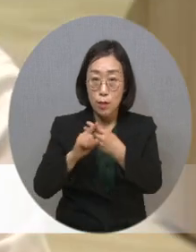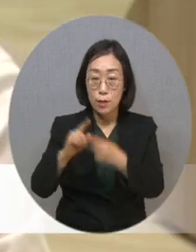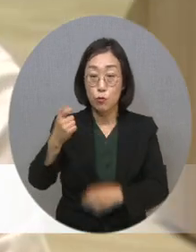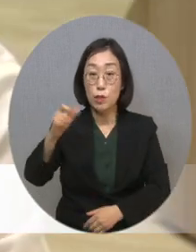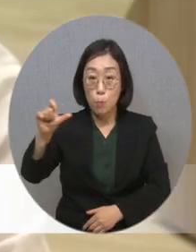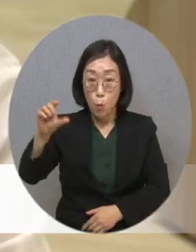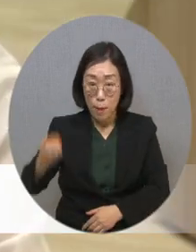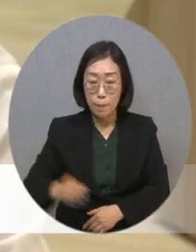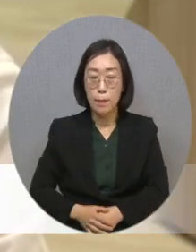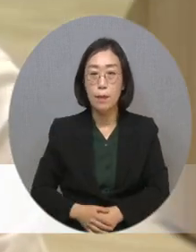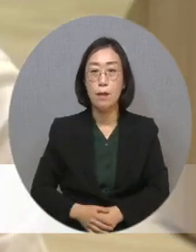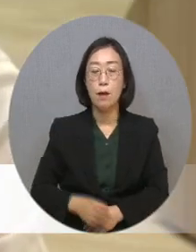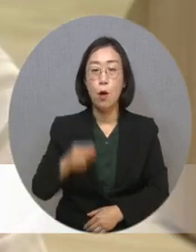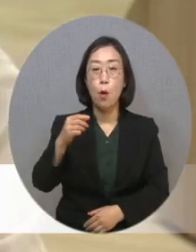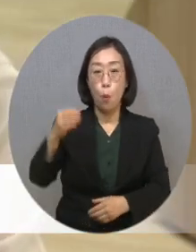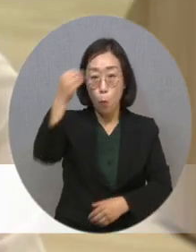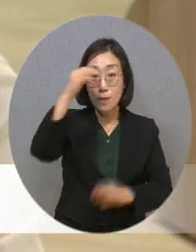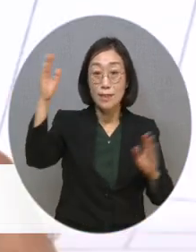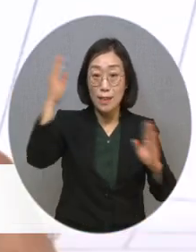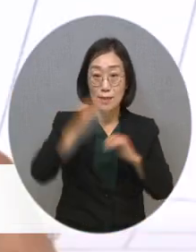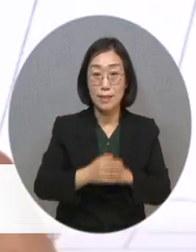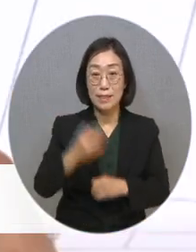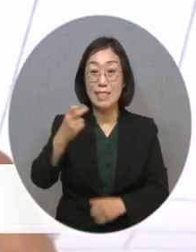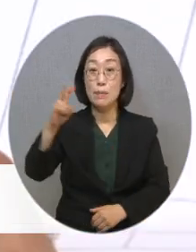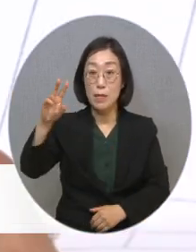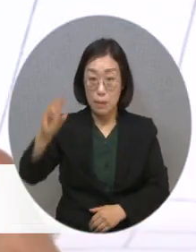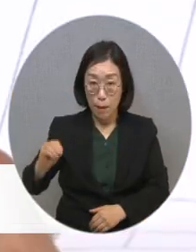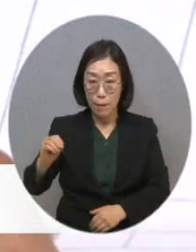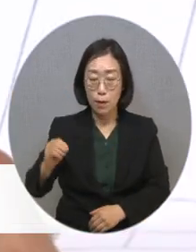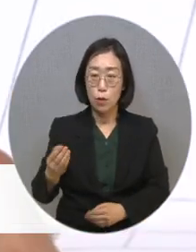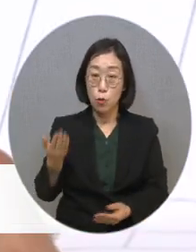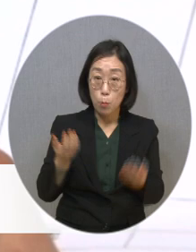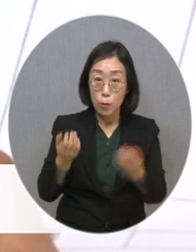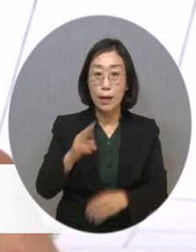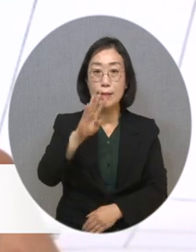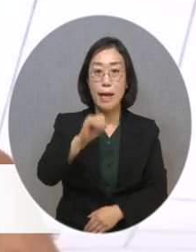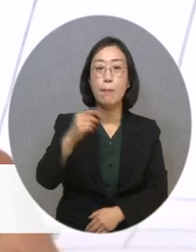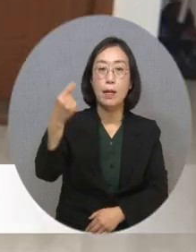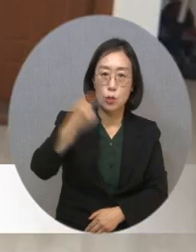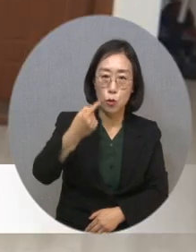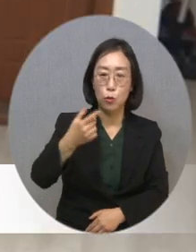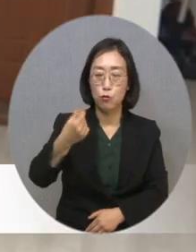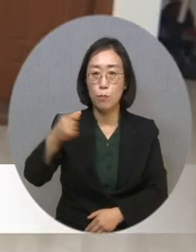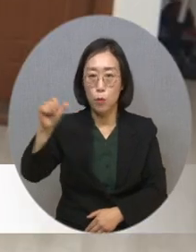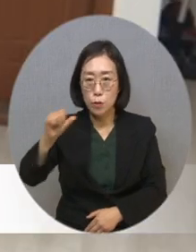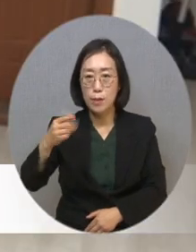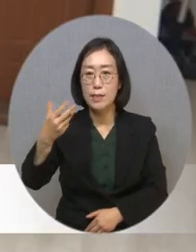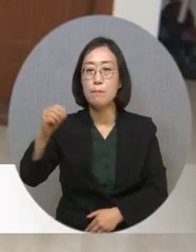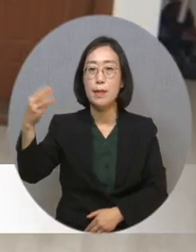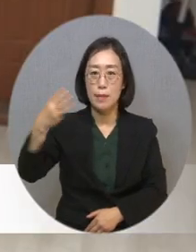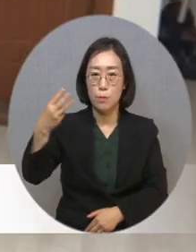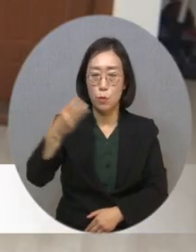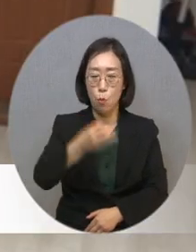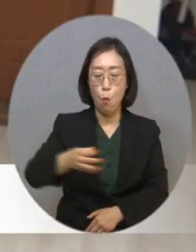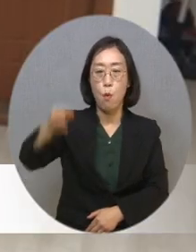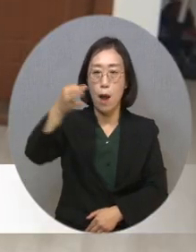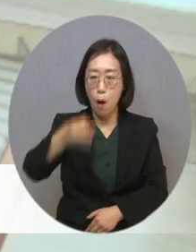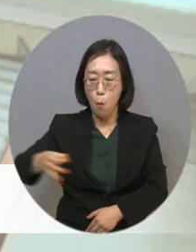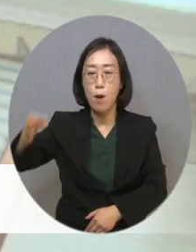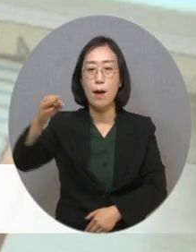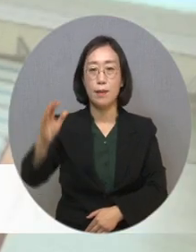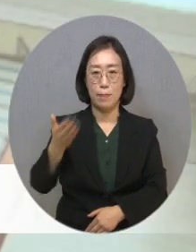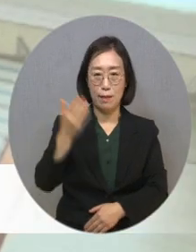고등학생은 72만 7,000원으로 전년 대비 4,000원 65,000원 73,000원 오릅니다